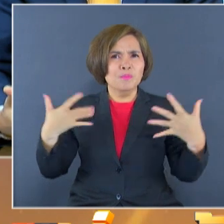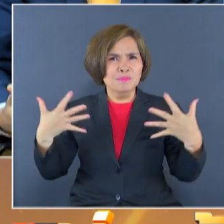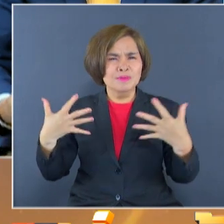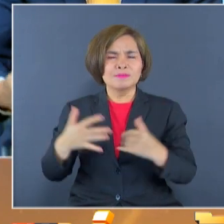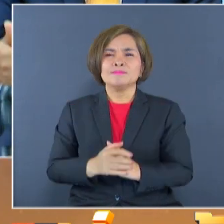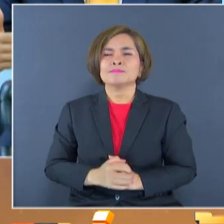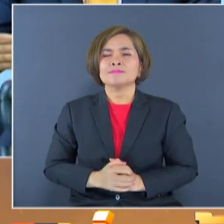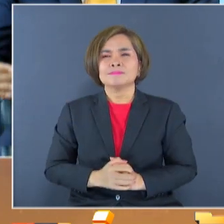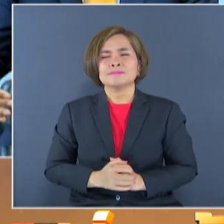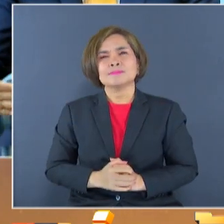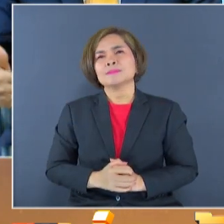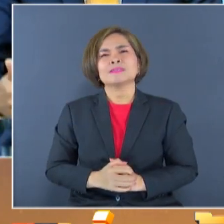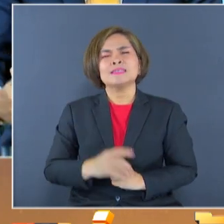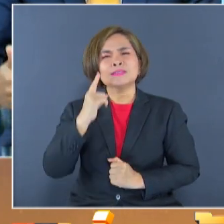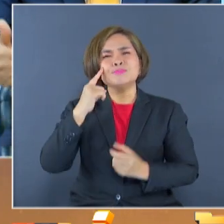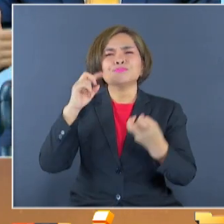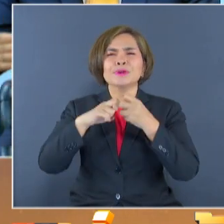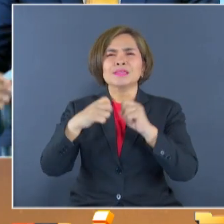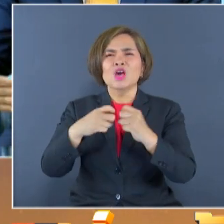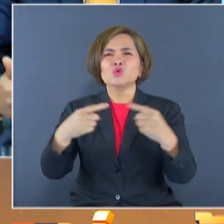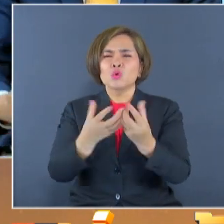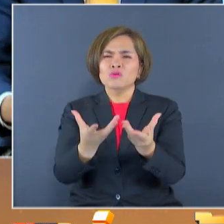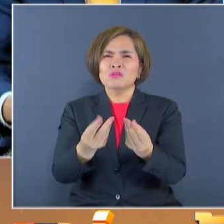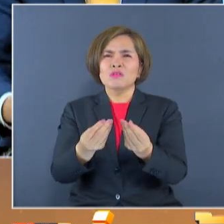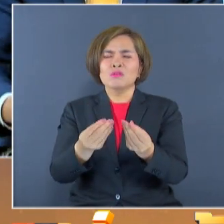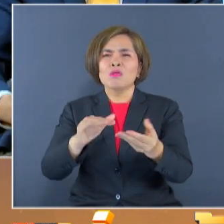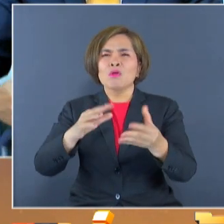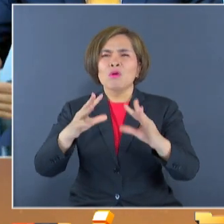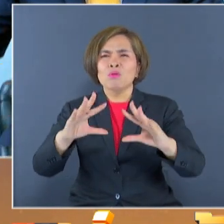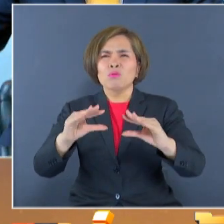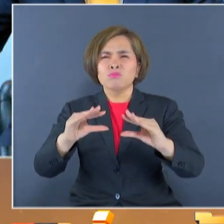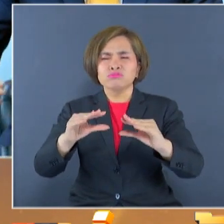ata